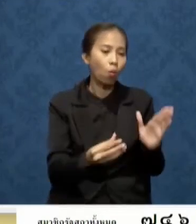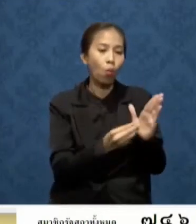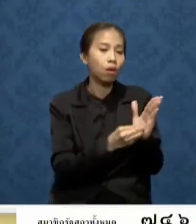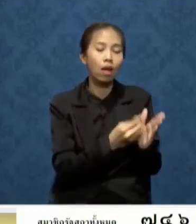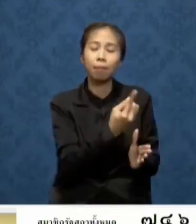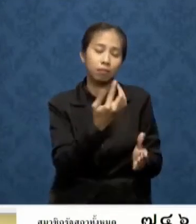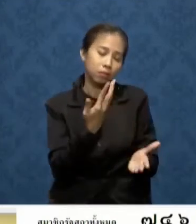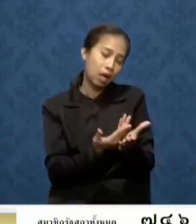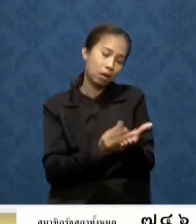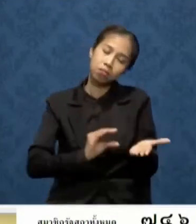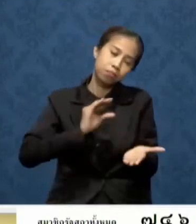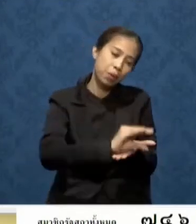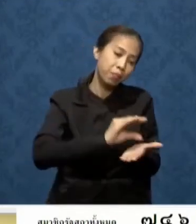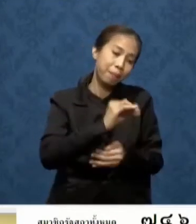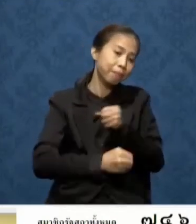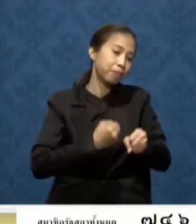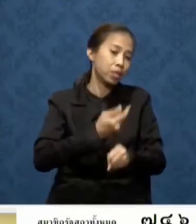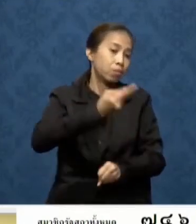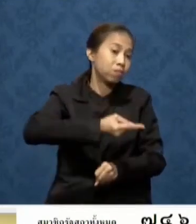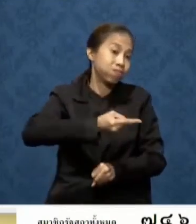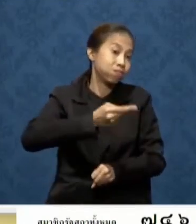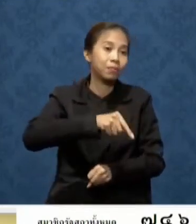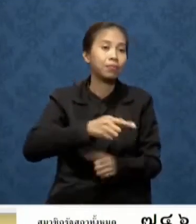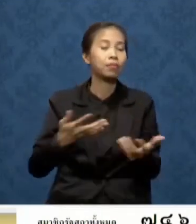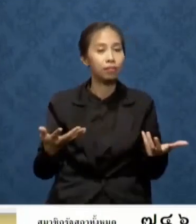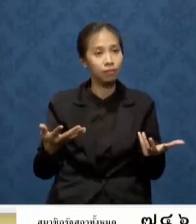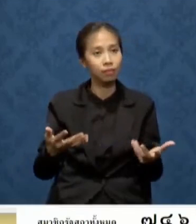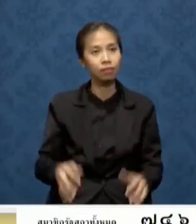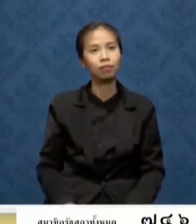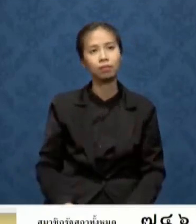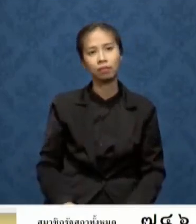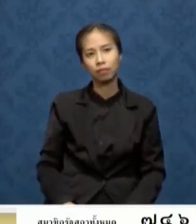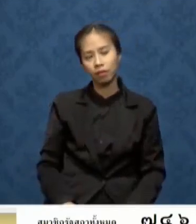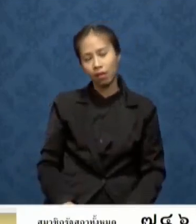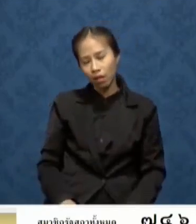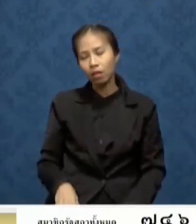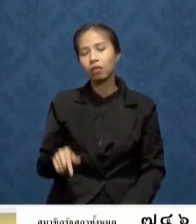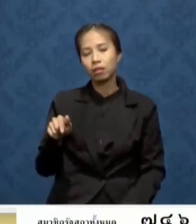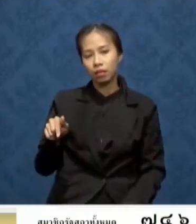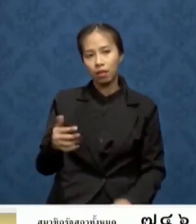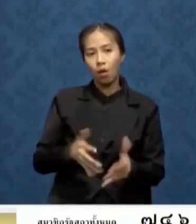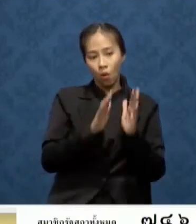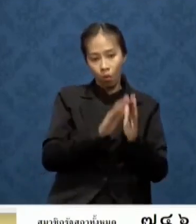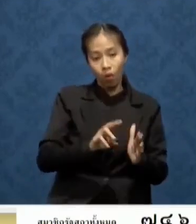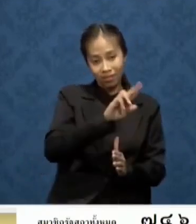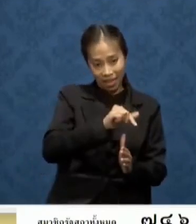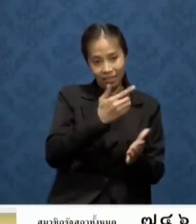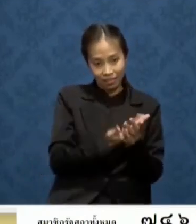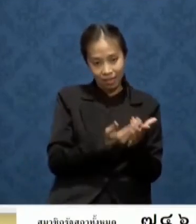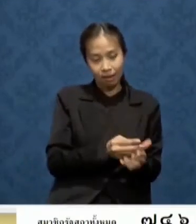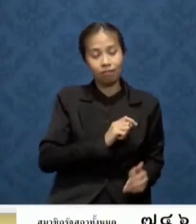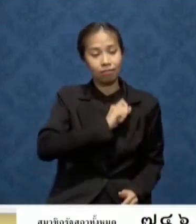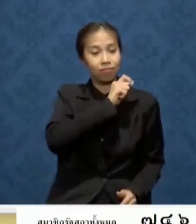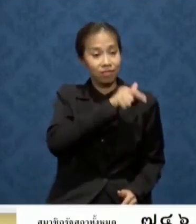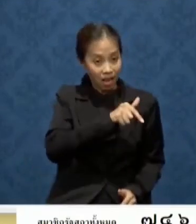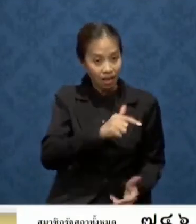ั้นทุๆ ปีอย่ลืมวาสุดท้ายแล้ว กระเป๋าหลากมมแ่ 2 soilคอผู้ใช้เป็ผู้จ่าย หร